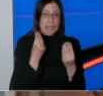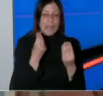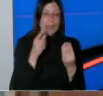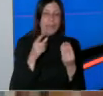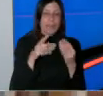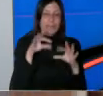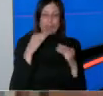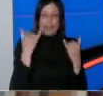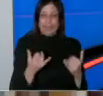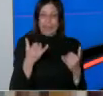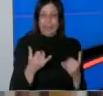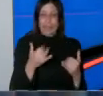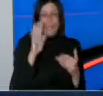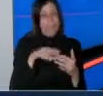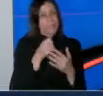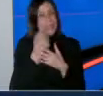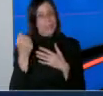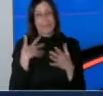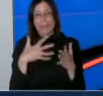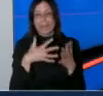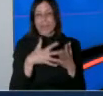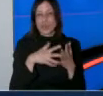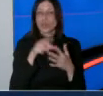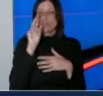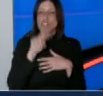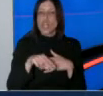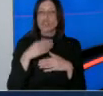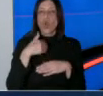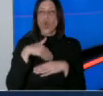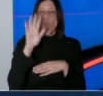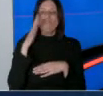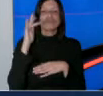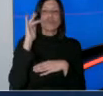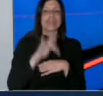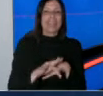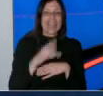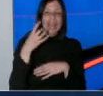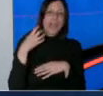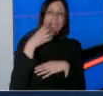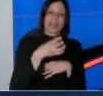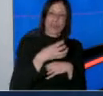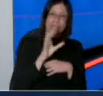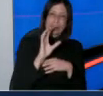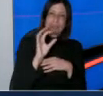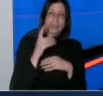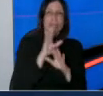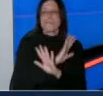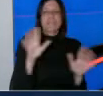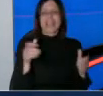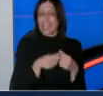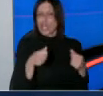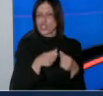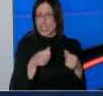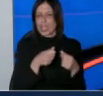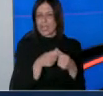גם בימין, והלכנו ובדקנו, ויש רוב שמתנגד למינוי הזה, ללא